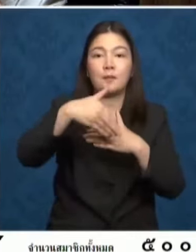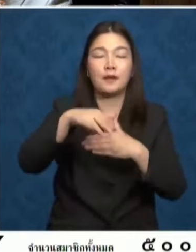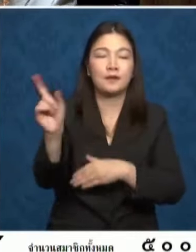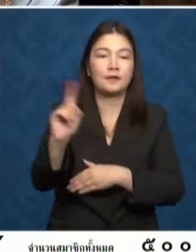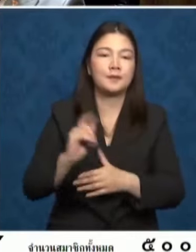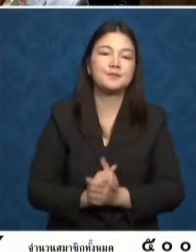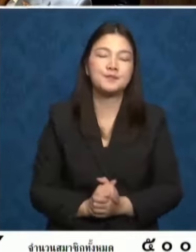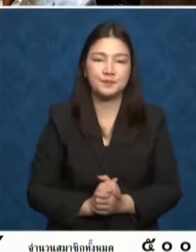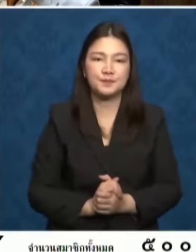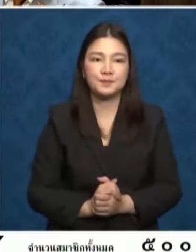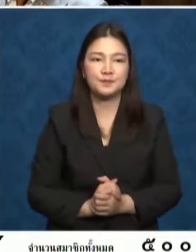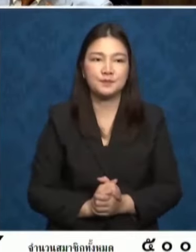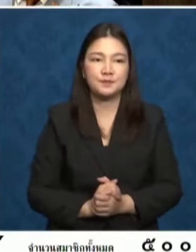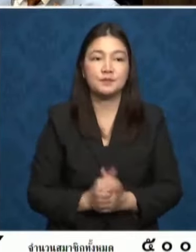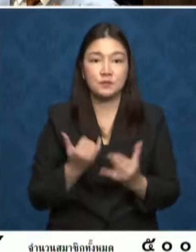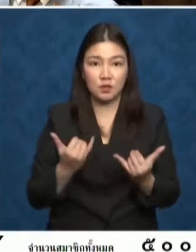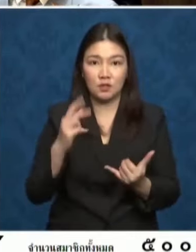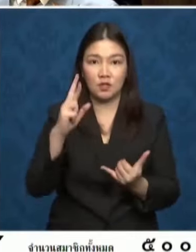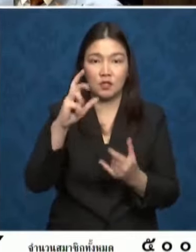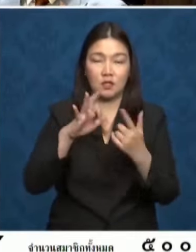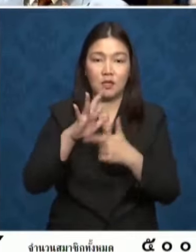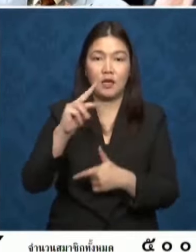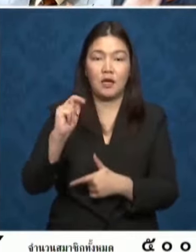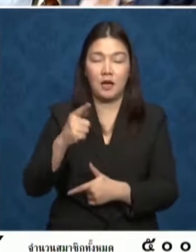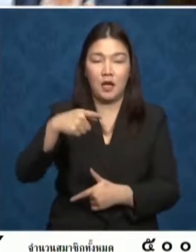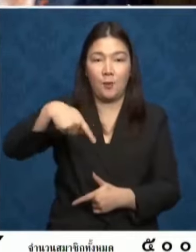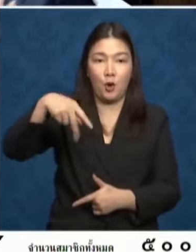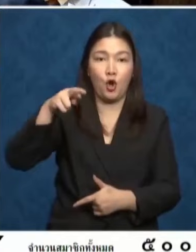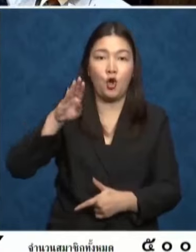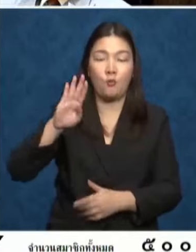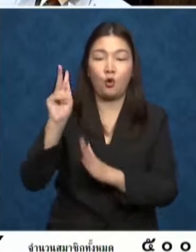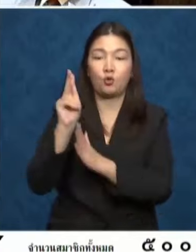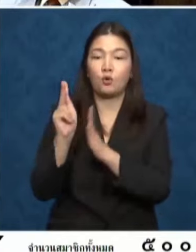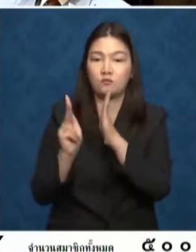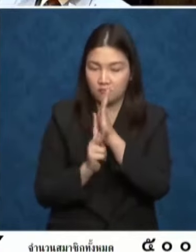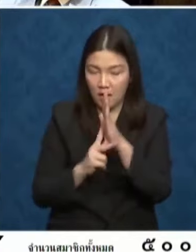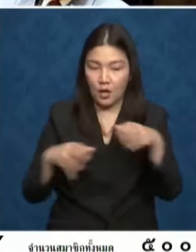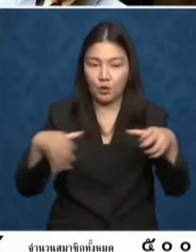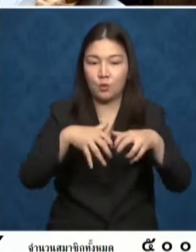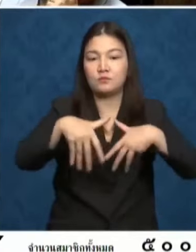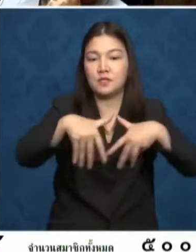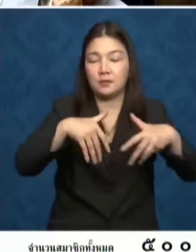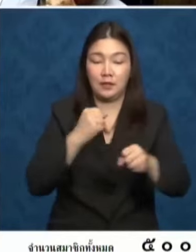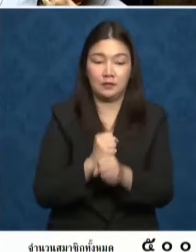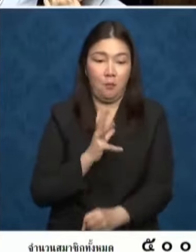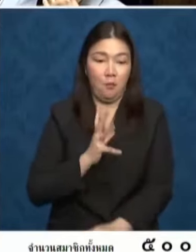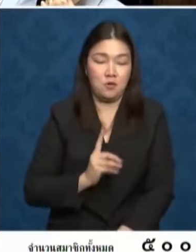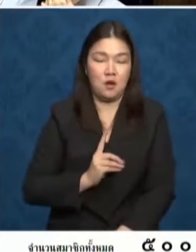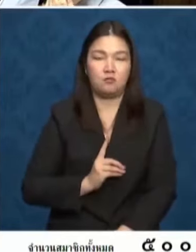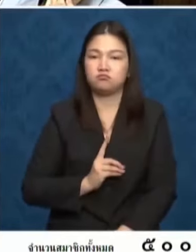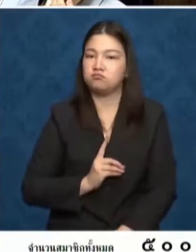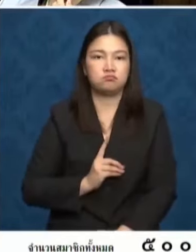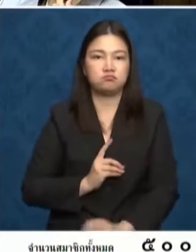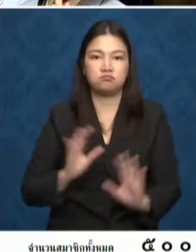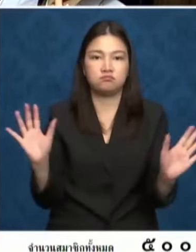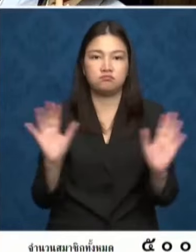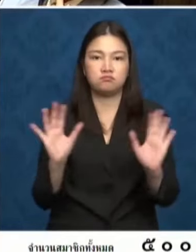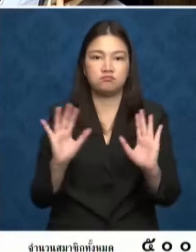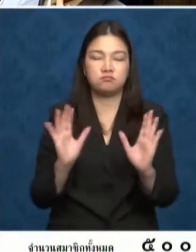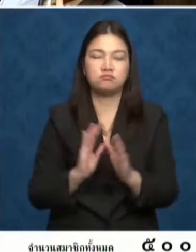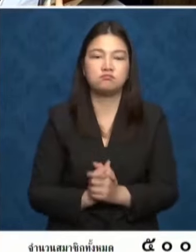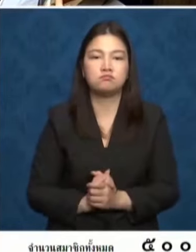นี้เรากำลังผลัดดันร่างกฎหมายคุ้มครองกลุ่มชาติพันธ์ถามว่าเราทำกันเองโดยลำพังใช่ไหมผมยืนยันว่าไม่